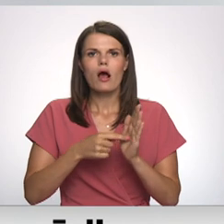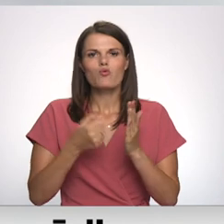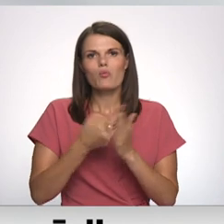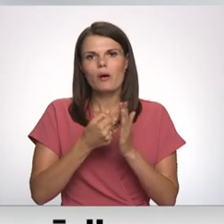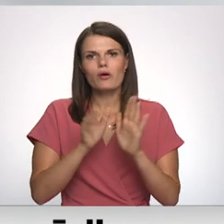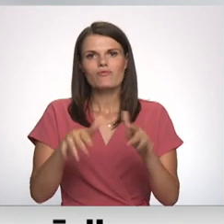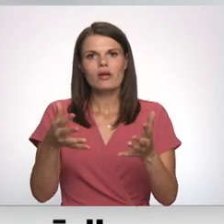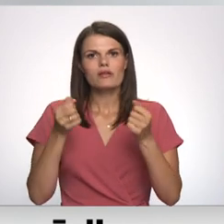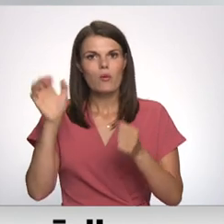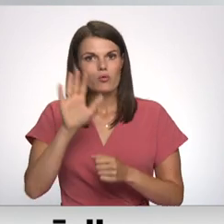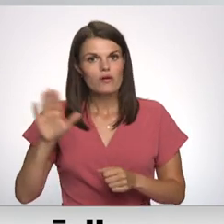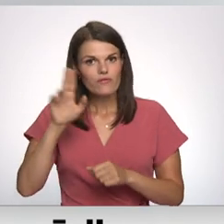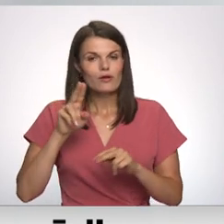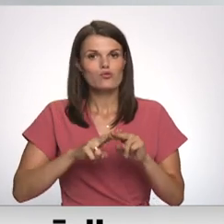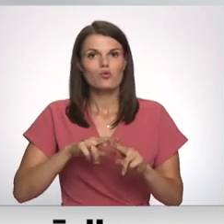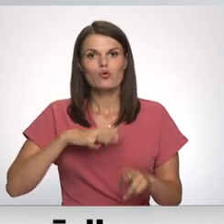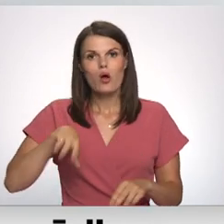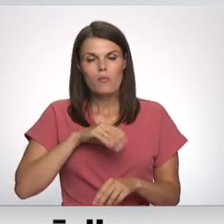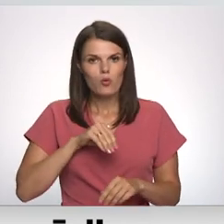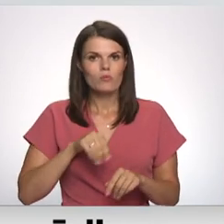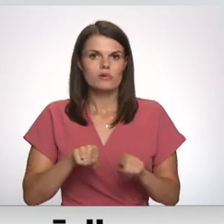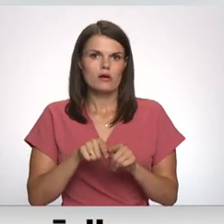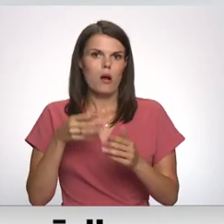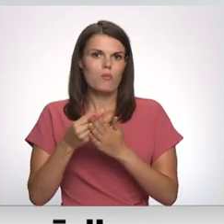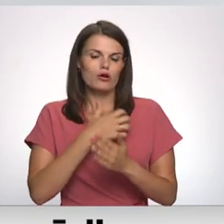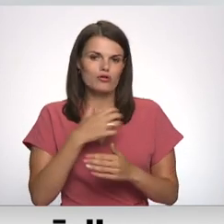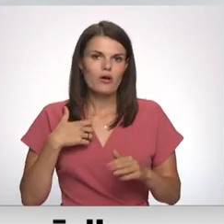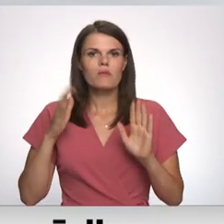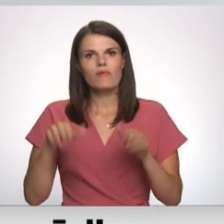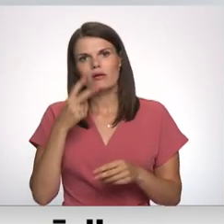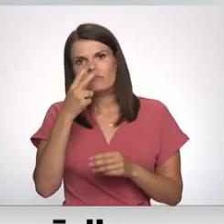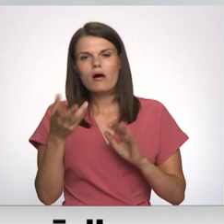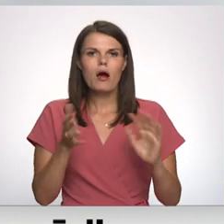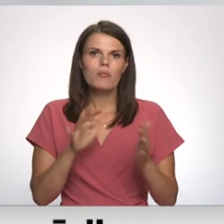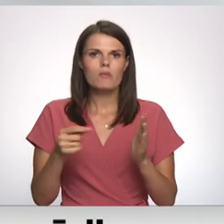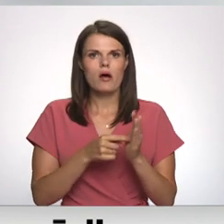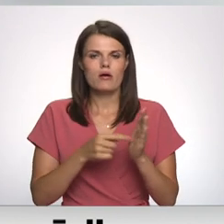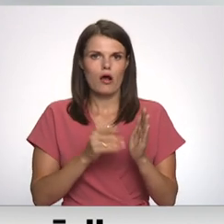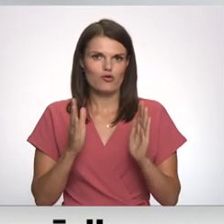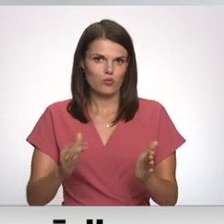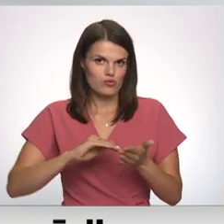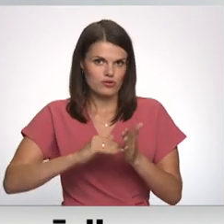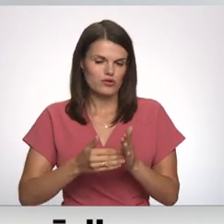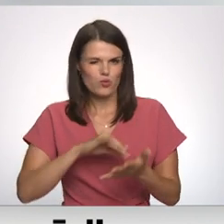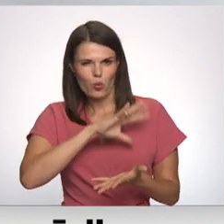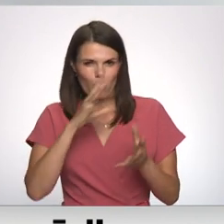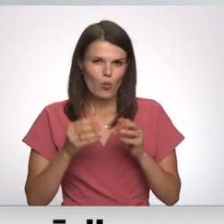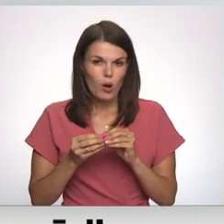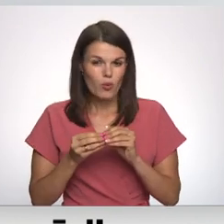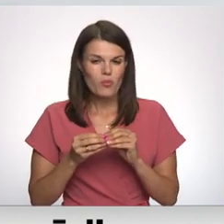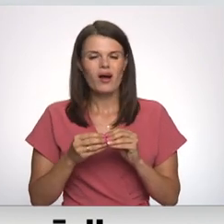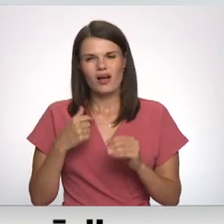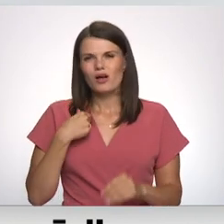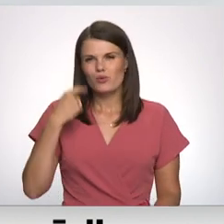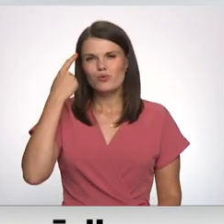valsts, un tad mēs savukārt kā pašvaldība varam arī prognozēt, kāda varētu mums būt situācija kopumā. Es